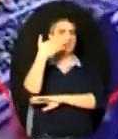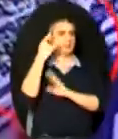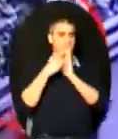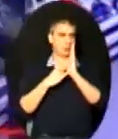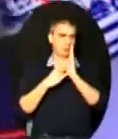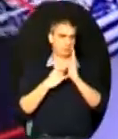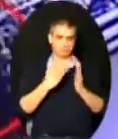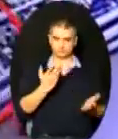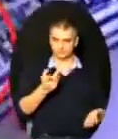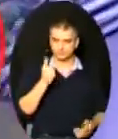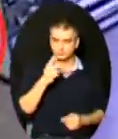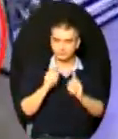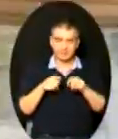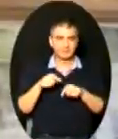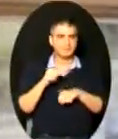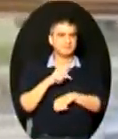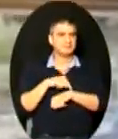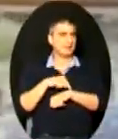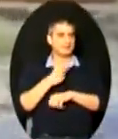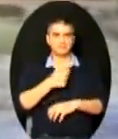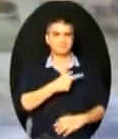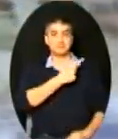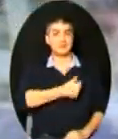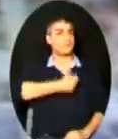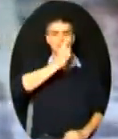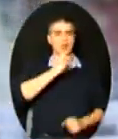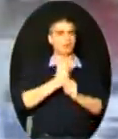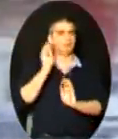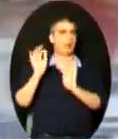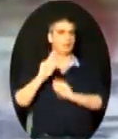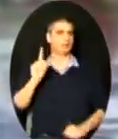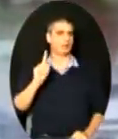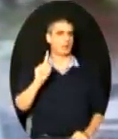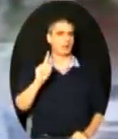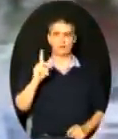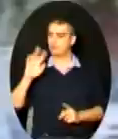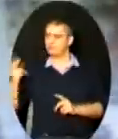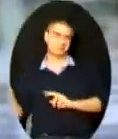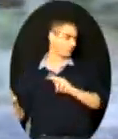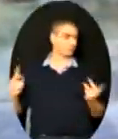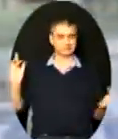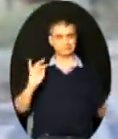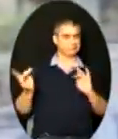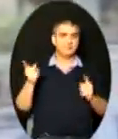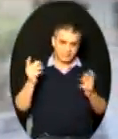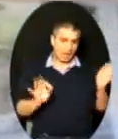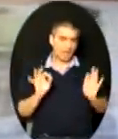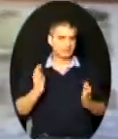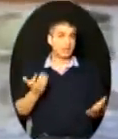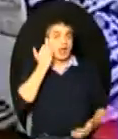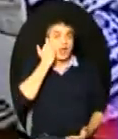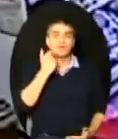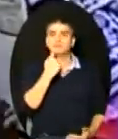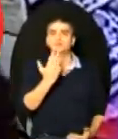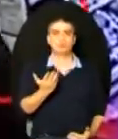אבל אתה יודע, יש רגעים שמנהיגות לא מסיתה צד אחד בצד השני. זה הסתה. חבל שהוא אמר